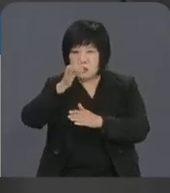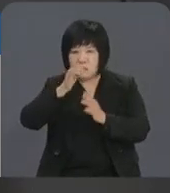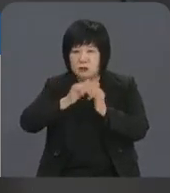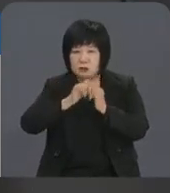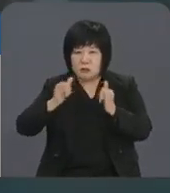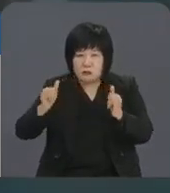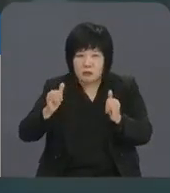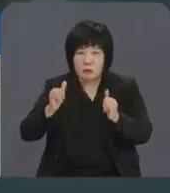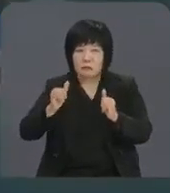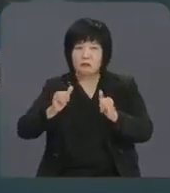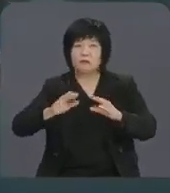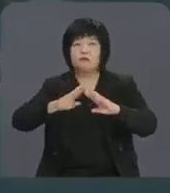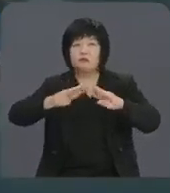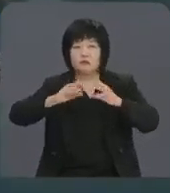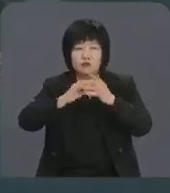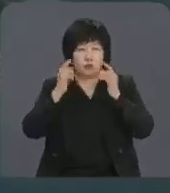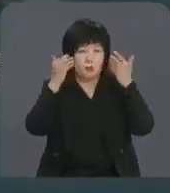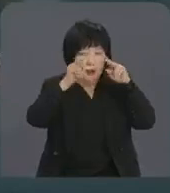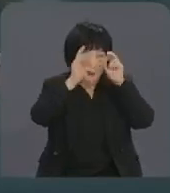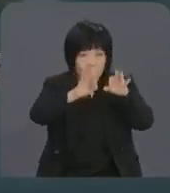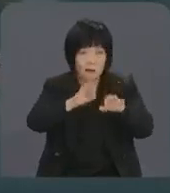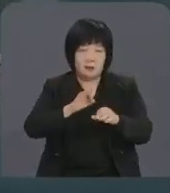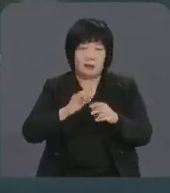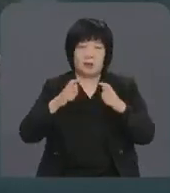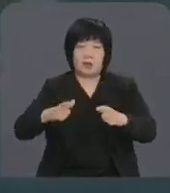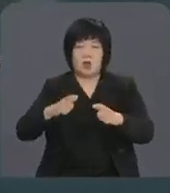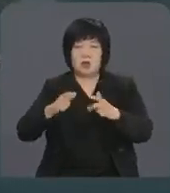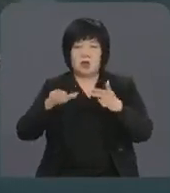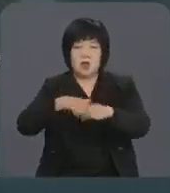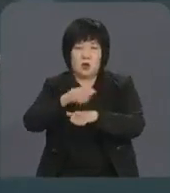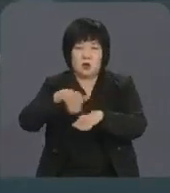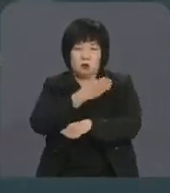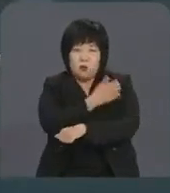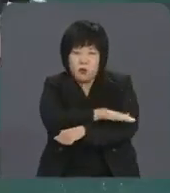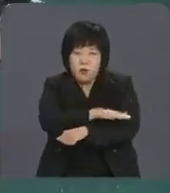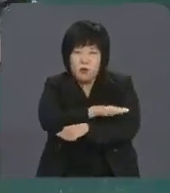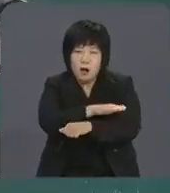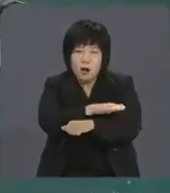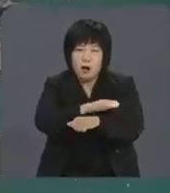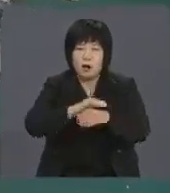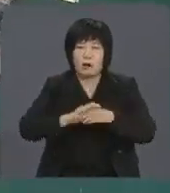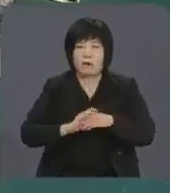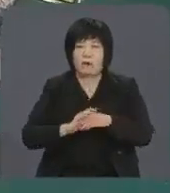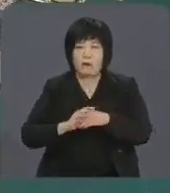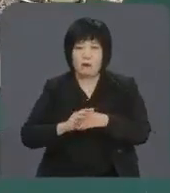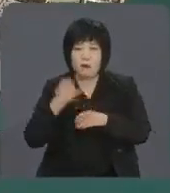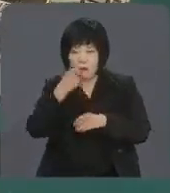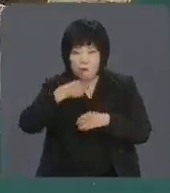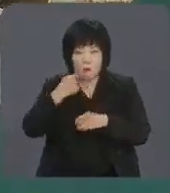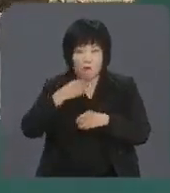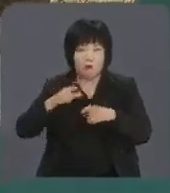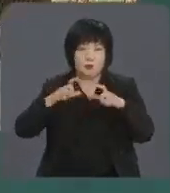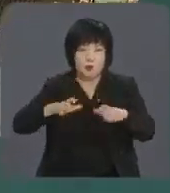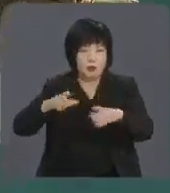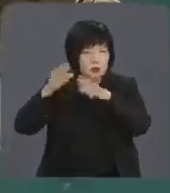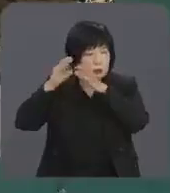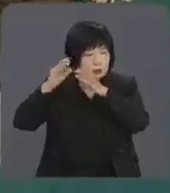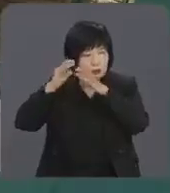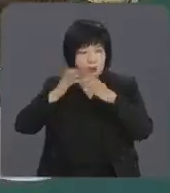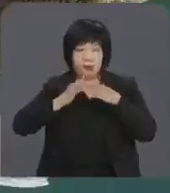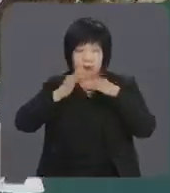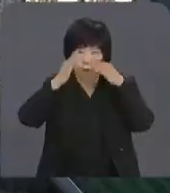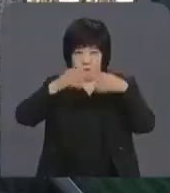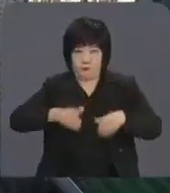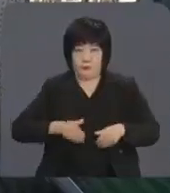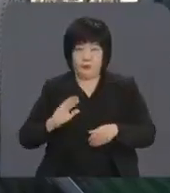바라보고 있는 거죠 지역 현실을 외면한 뒷북 대책이 되지 않도록 지역 여론의 더 귀를 기울이라는 노력이 필요해